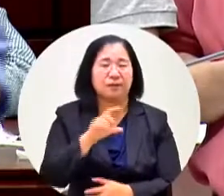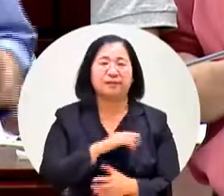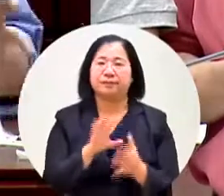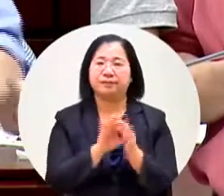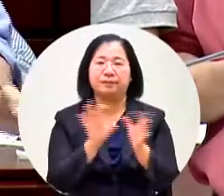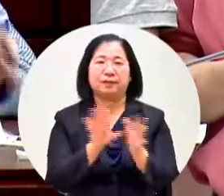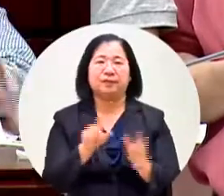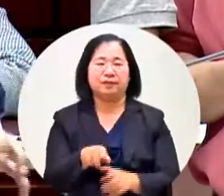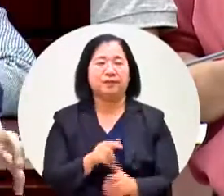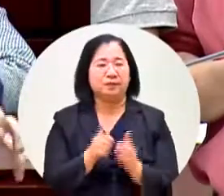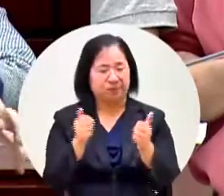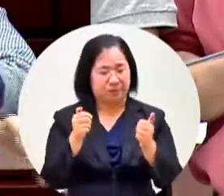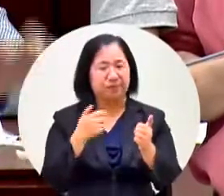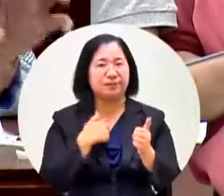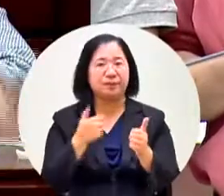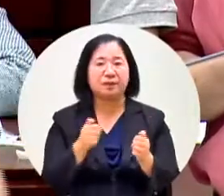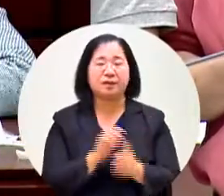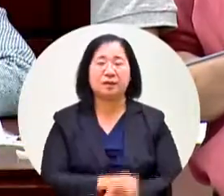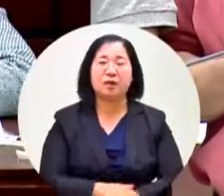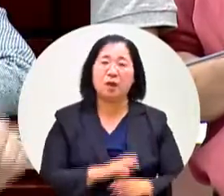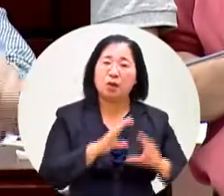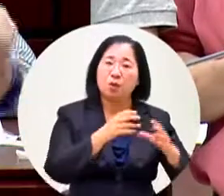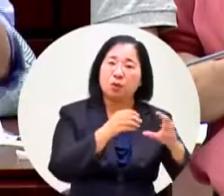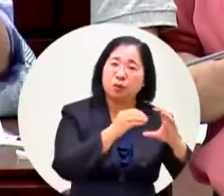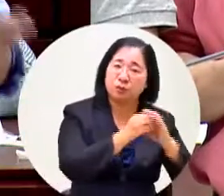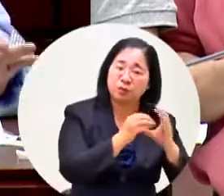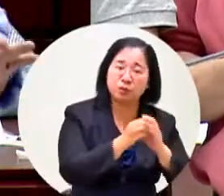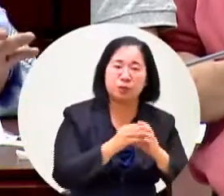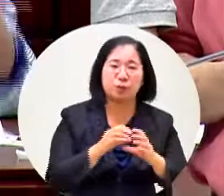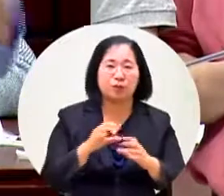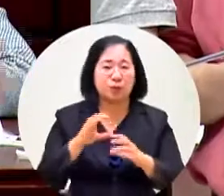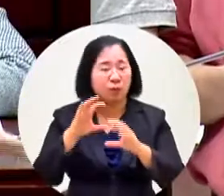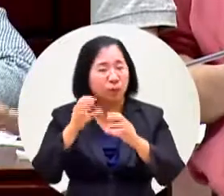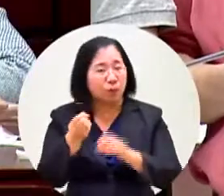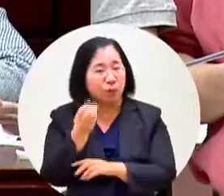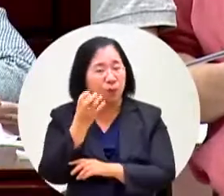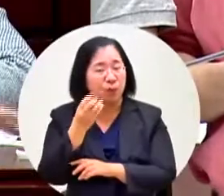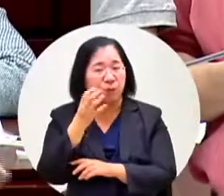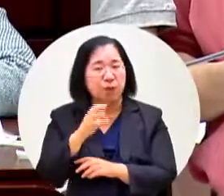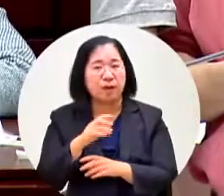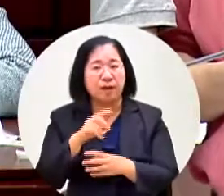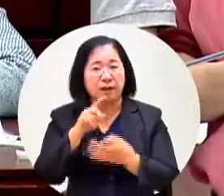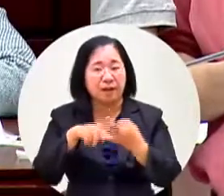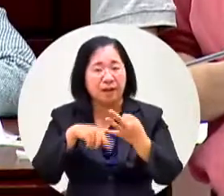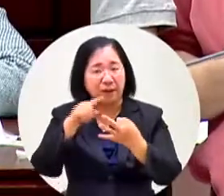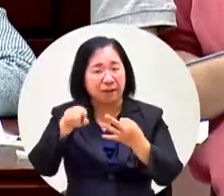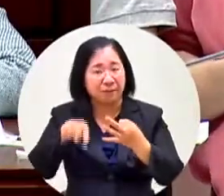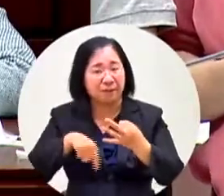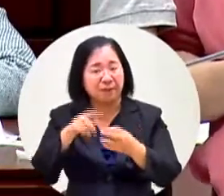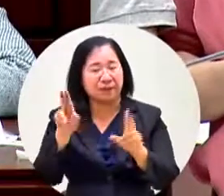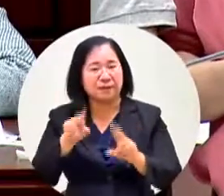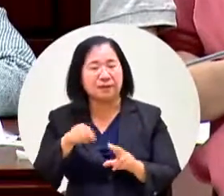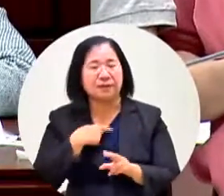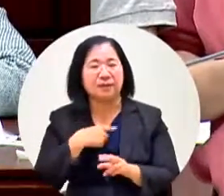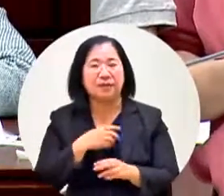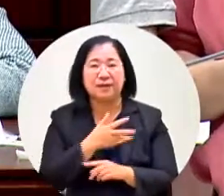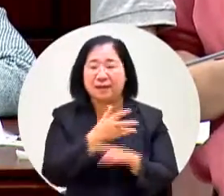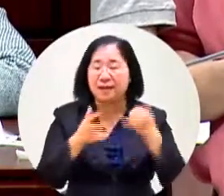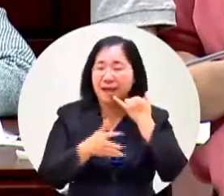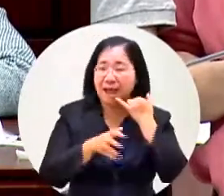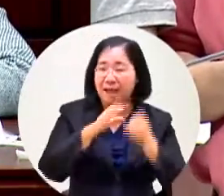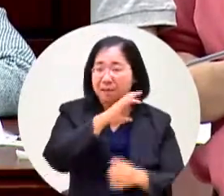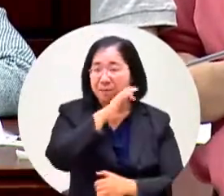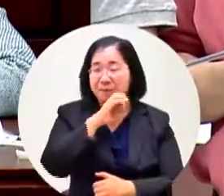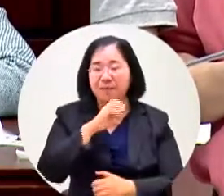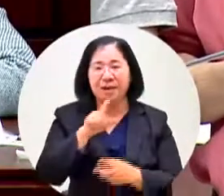资小也感谢，因为创造我们就业机会，提高税收。像国巨、华邦电、还有日月光这些大公